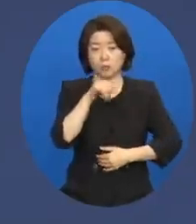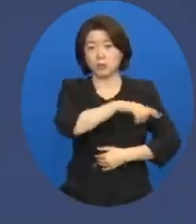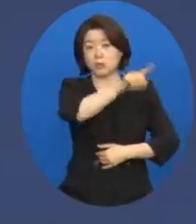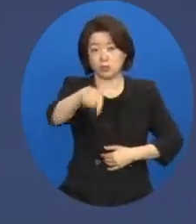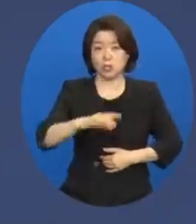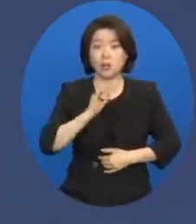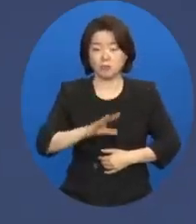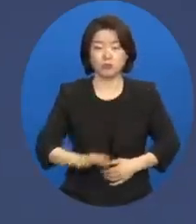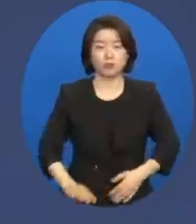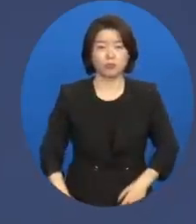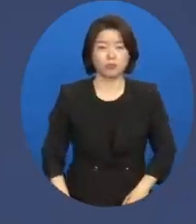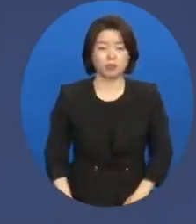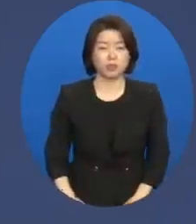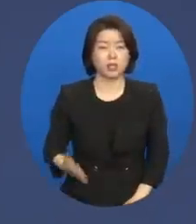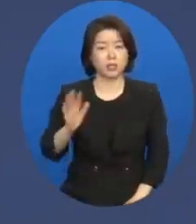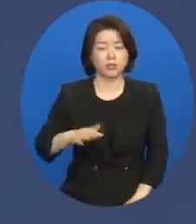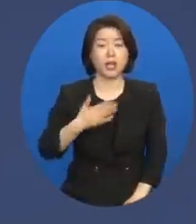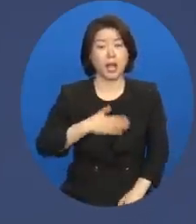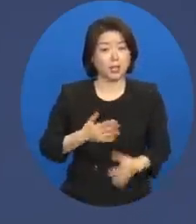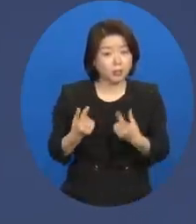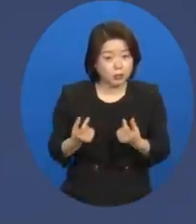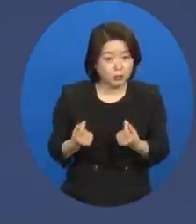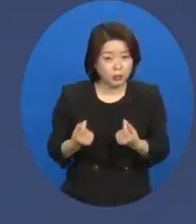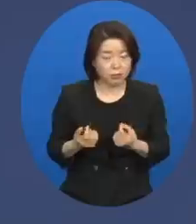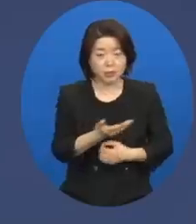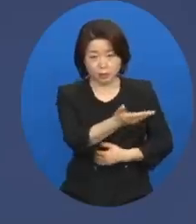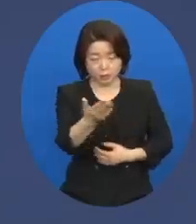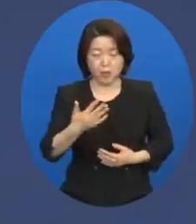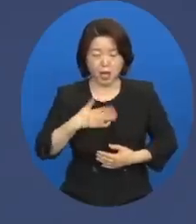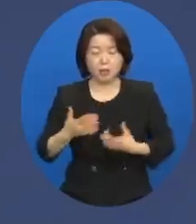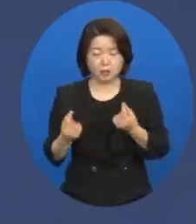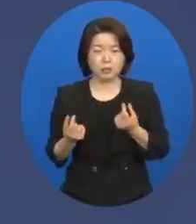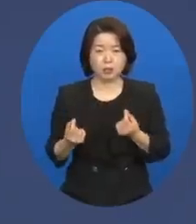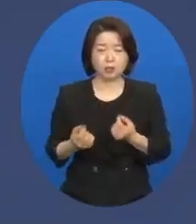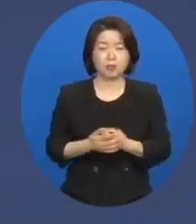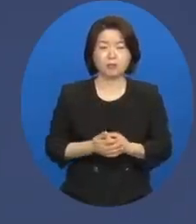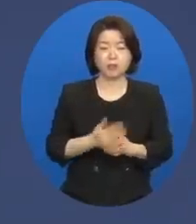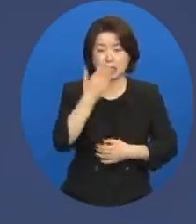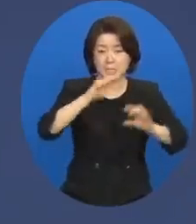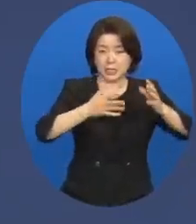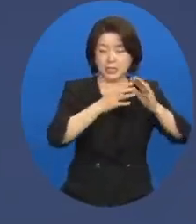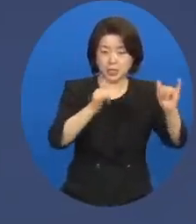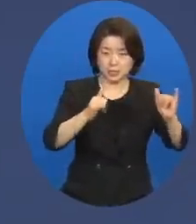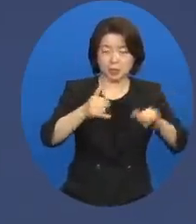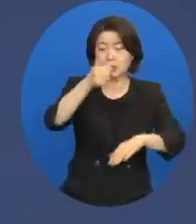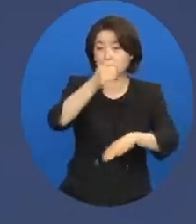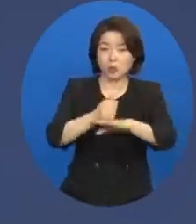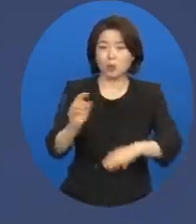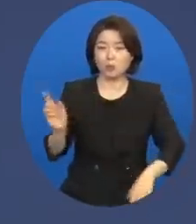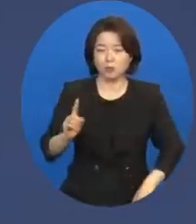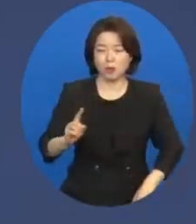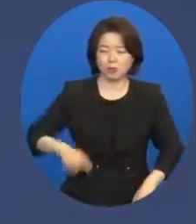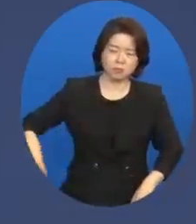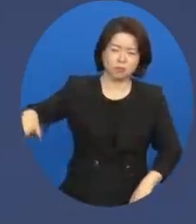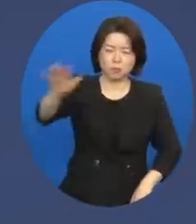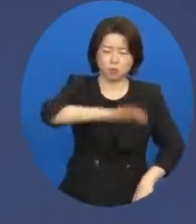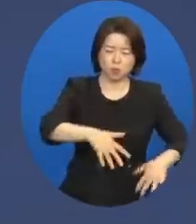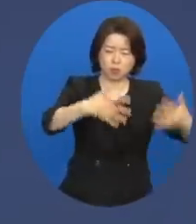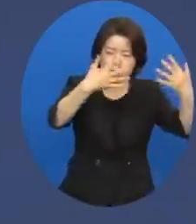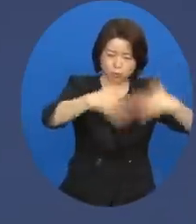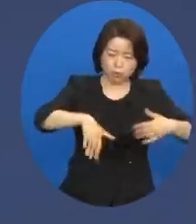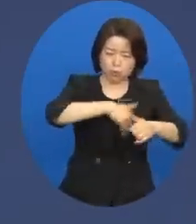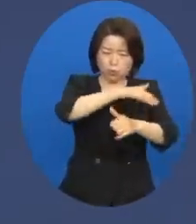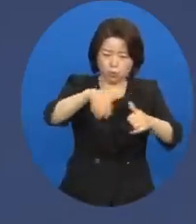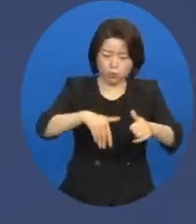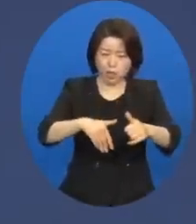사람들밖에 없어요. 그런데 아시겠지만 말이죠, 이들이 결국 그 모든 조건과 상황을